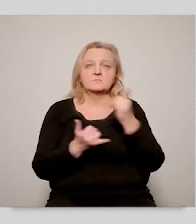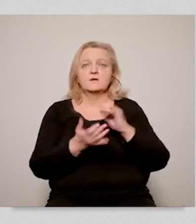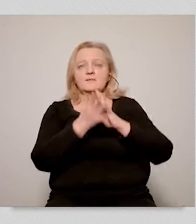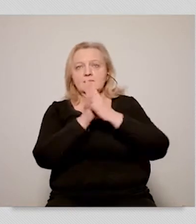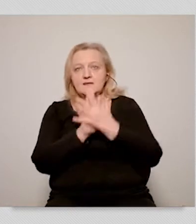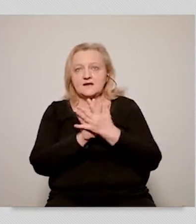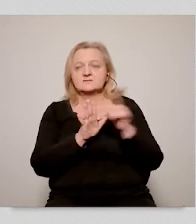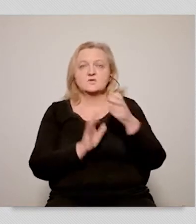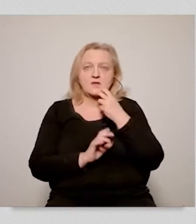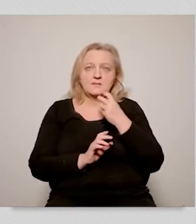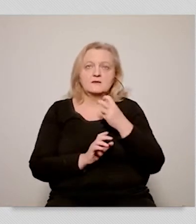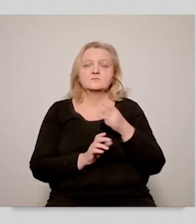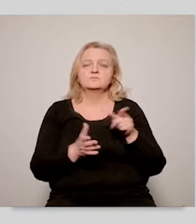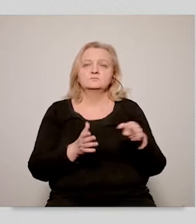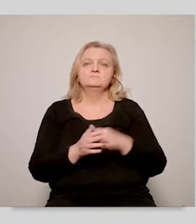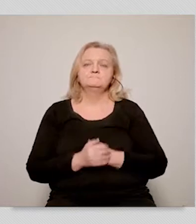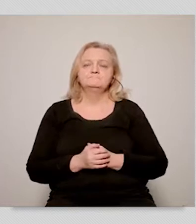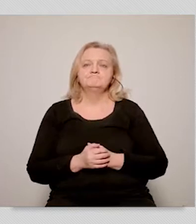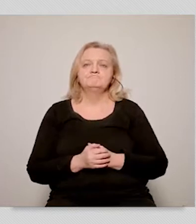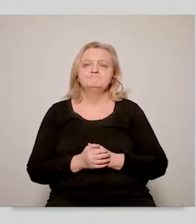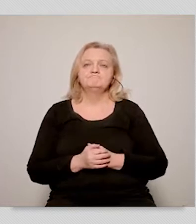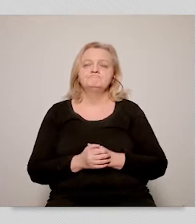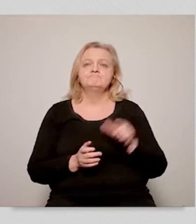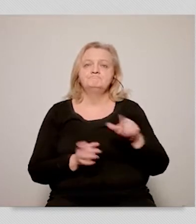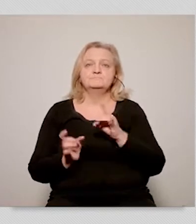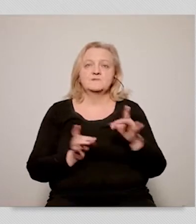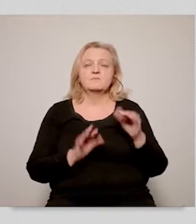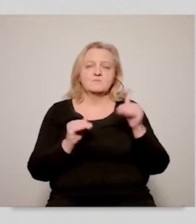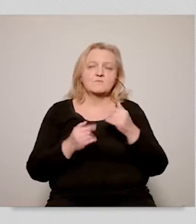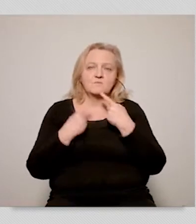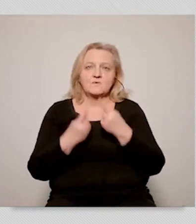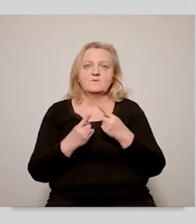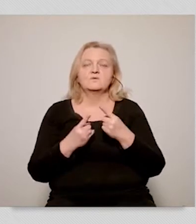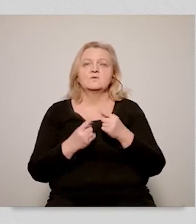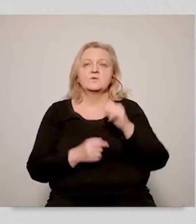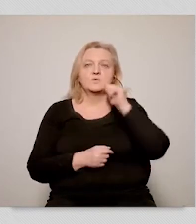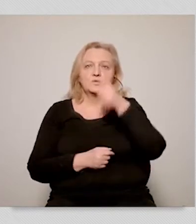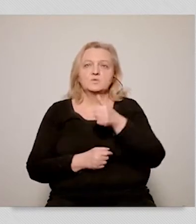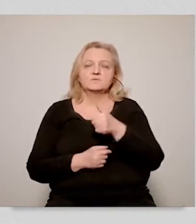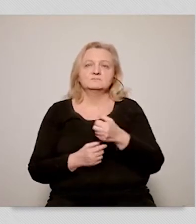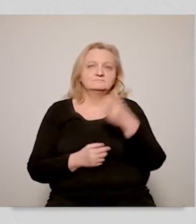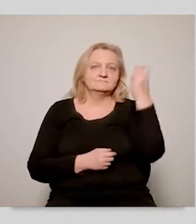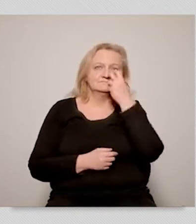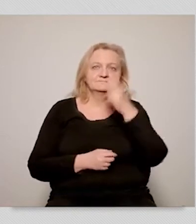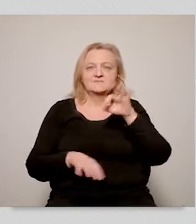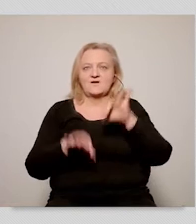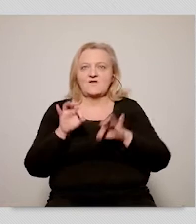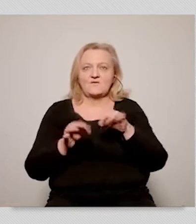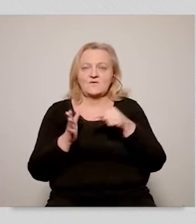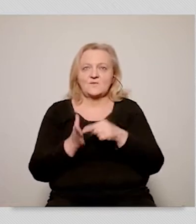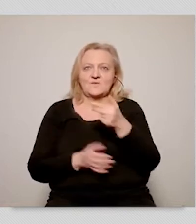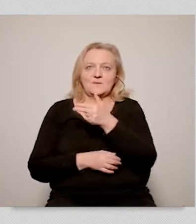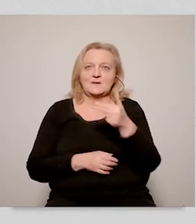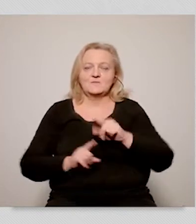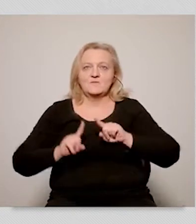transformacją energetyczną. Od razu mogę też zdradzić, że jutro odbędzie się niezwykle interesująca konferencja na ten temat,